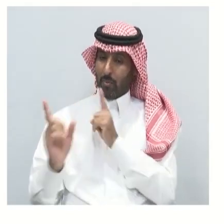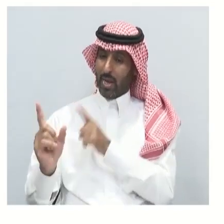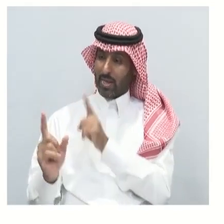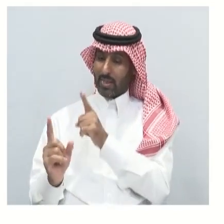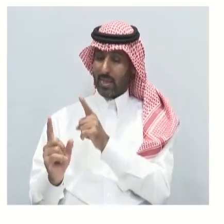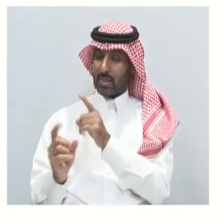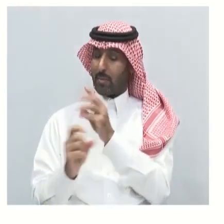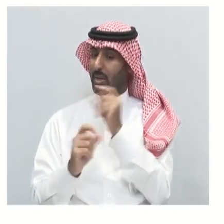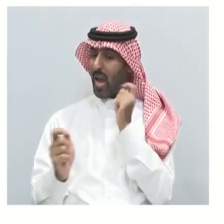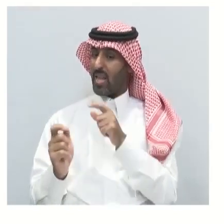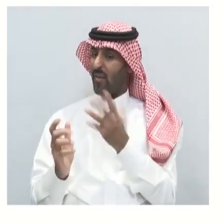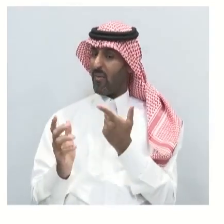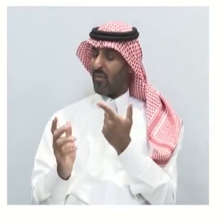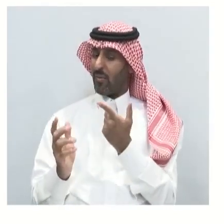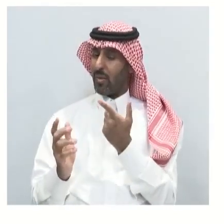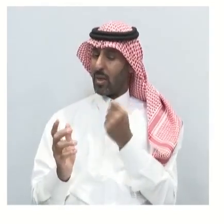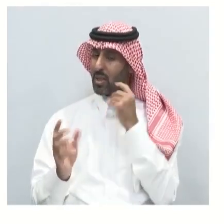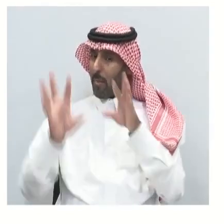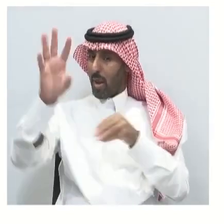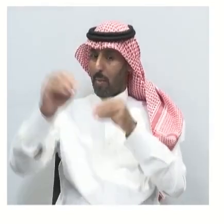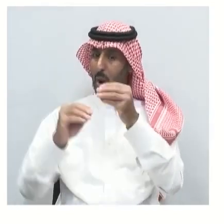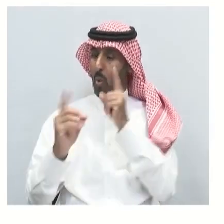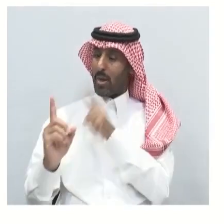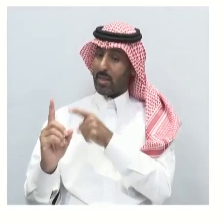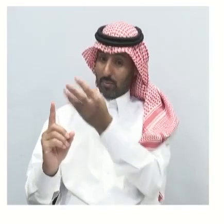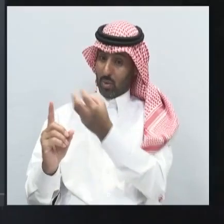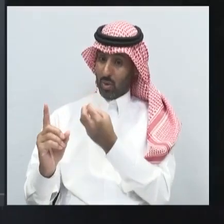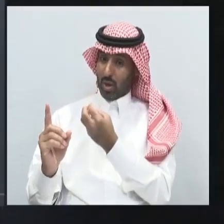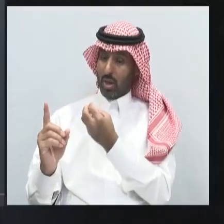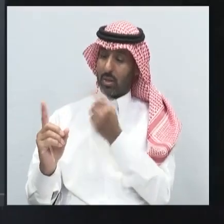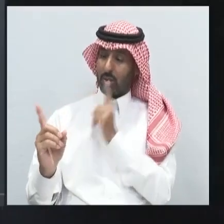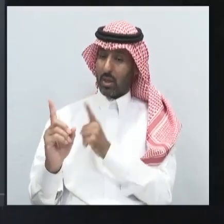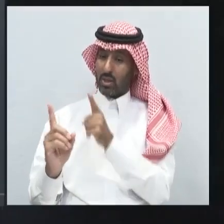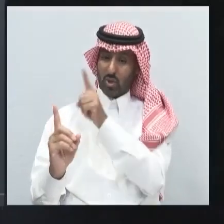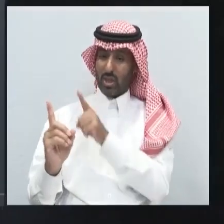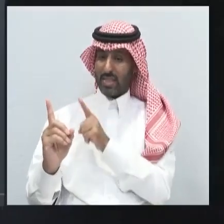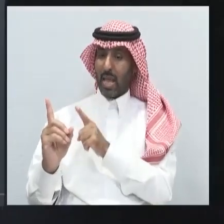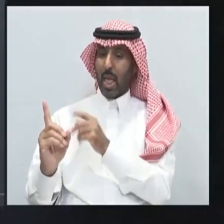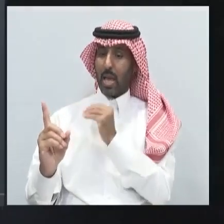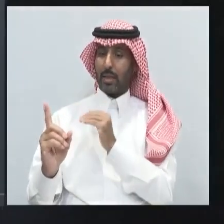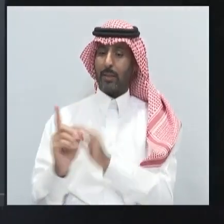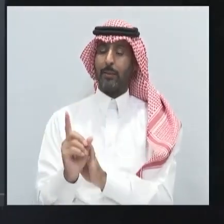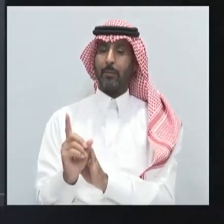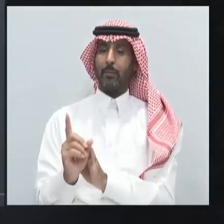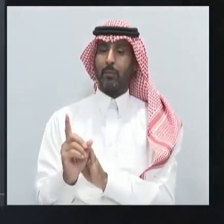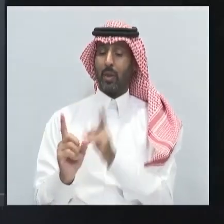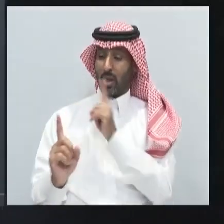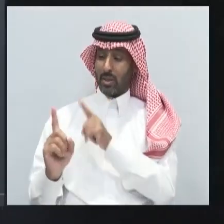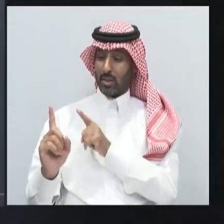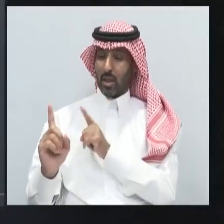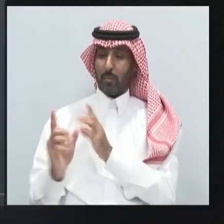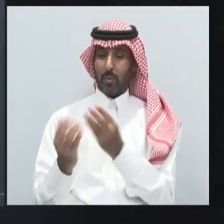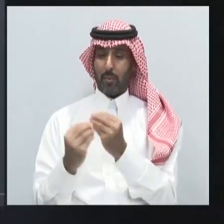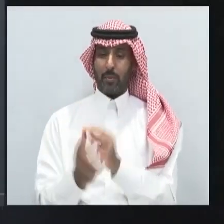الدراسه بهدف ماذا بهدف جمع المعلومات انت تريد ان تجمع المعلومات فانت تقابل شخص تحصل من خلال يعني هذه المقابله